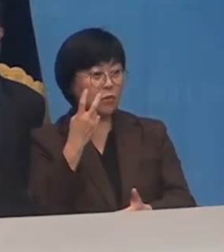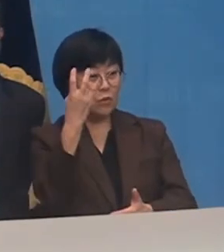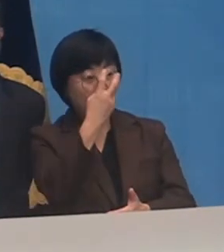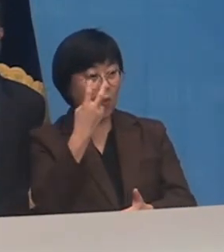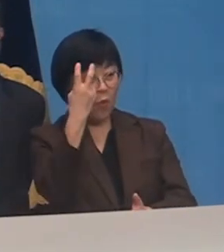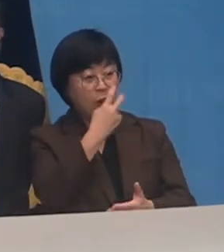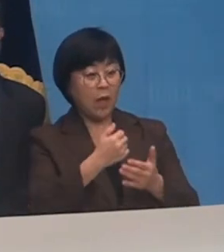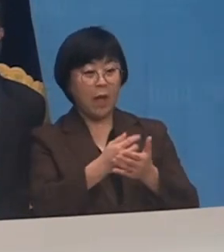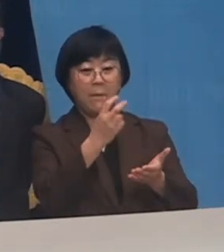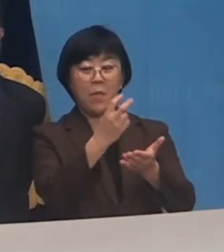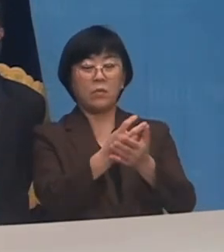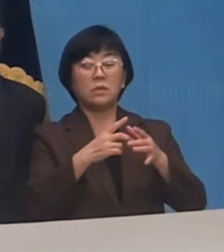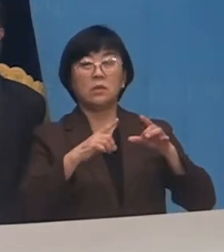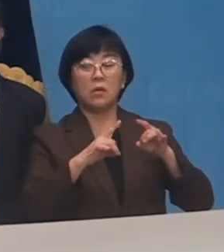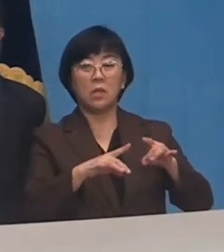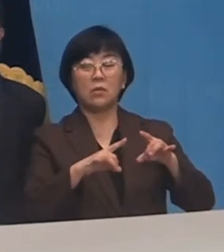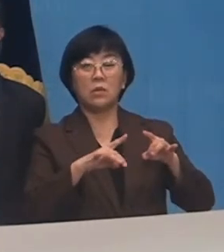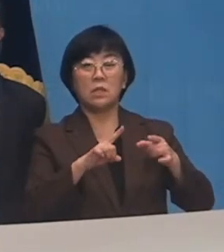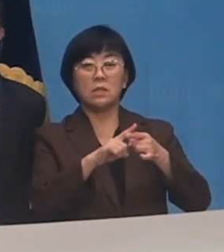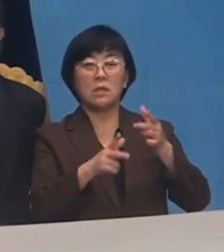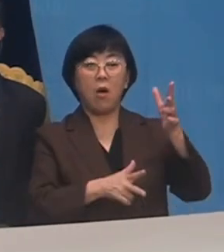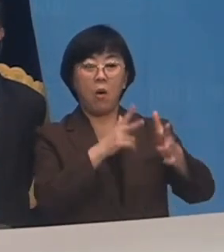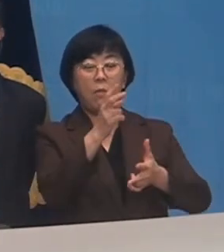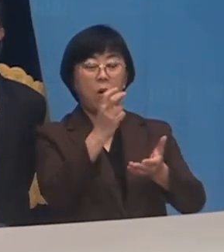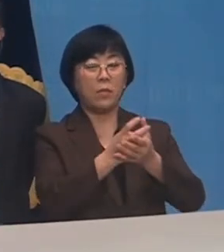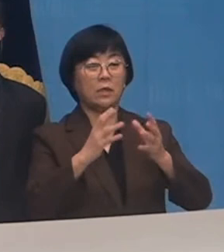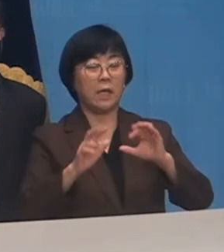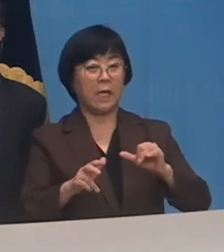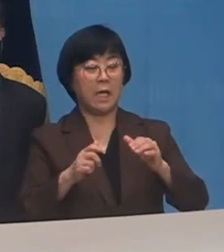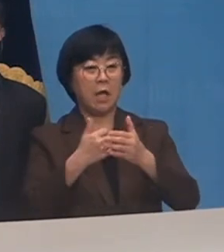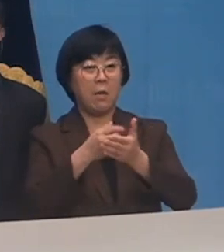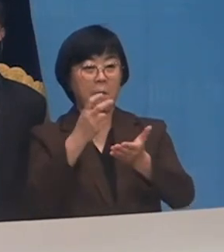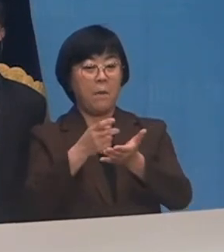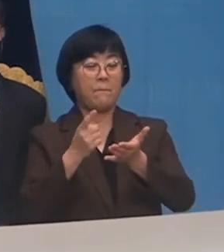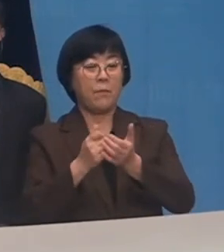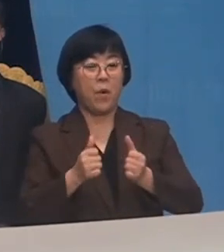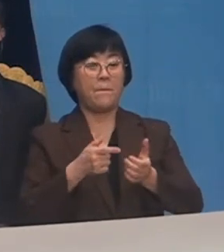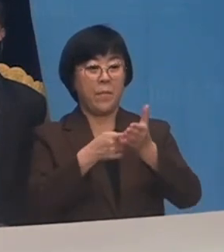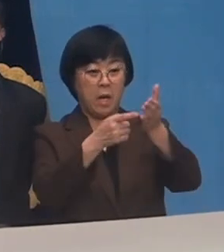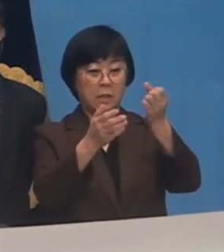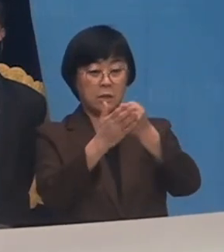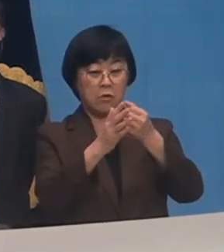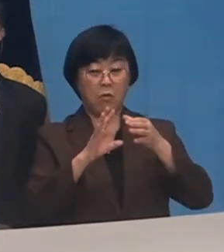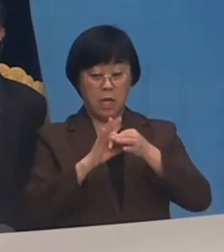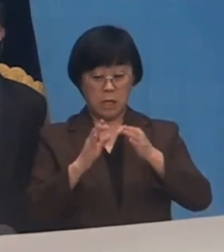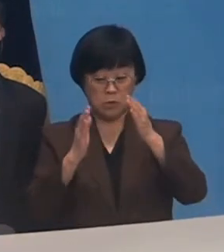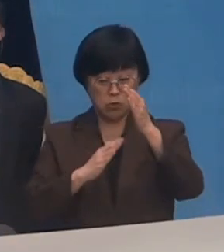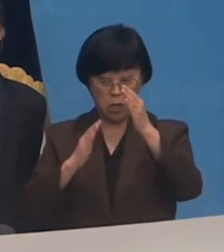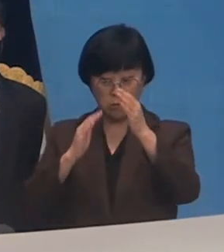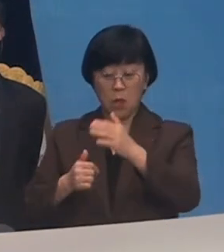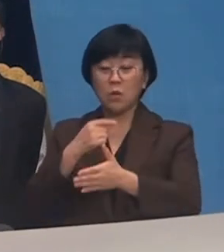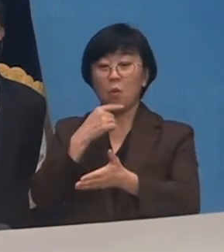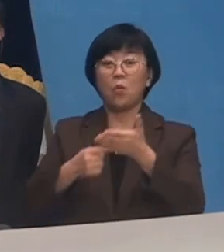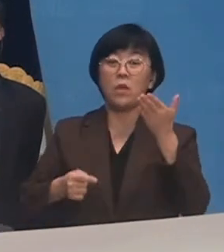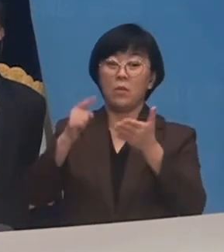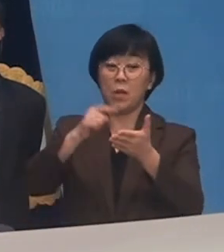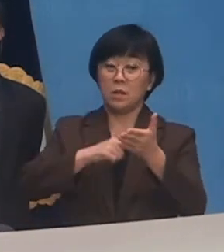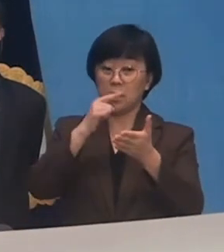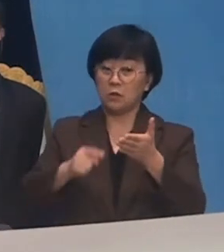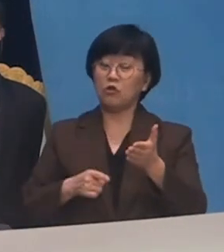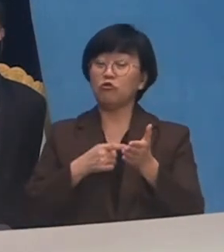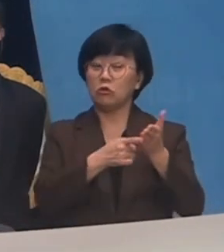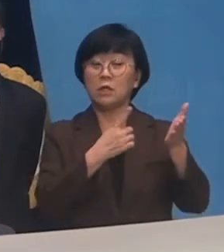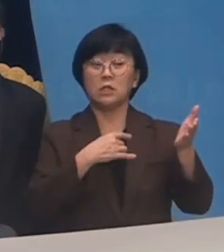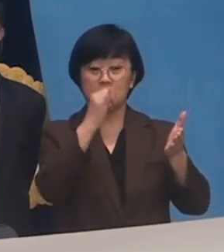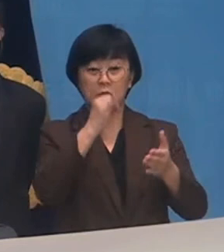근거법인 전기통신사업법 관련 규정에 대해 헌법 소원을 제기하고 관련 수사기관 등을 상대로 손해배상 청구까지 한 바